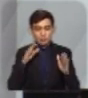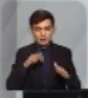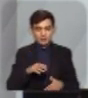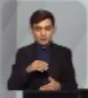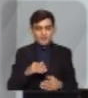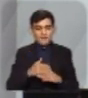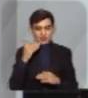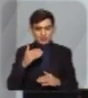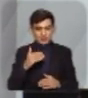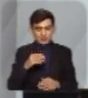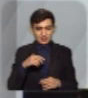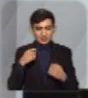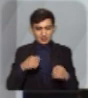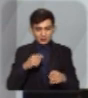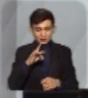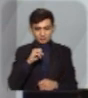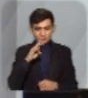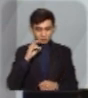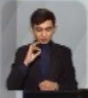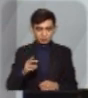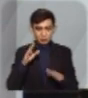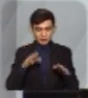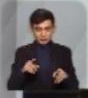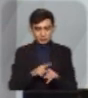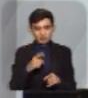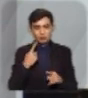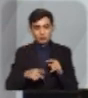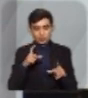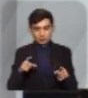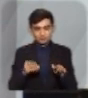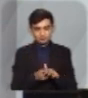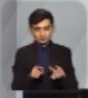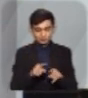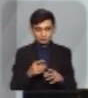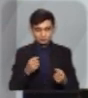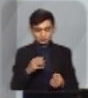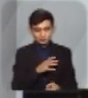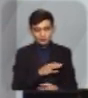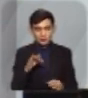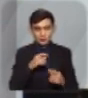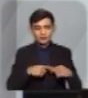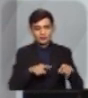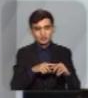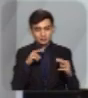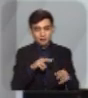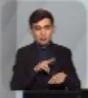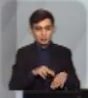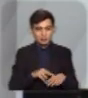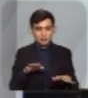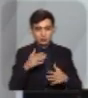рынке вероятно появились другие покровители однако отдел предпринимательства и полиция бездействует